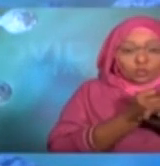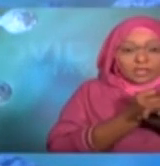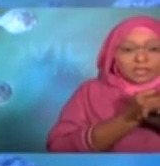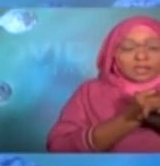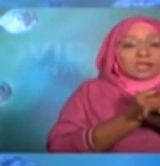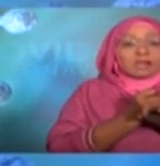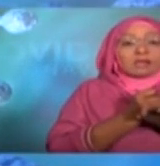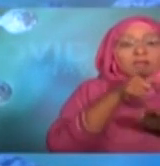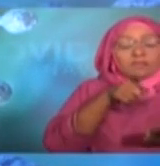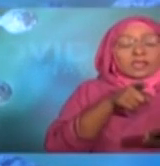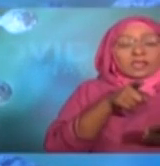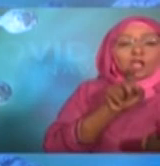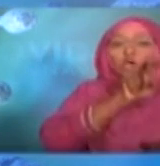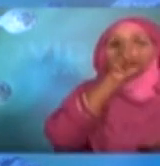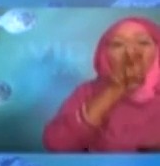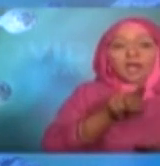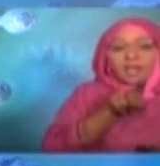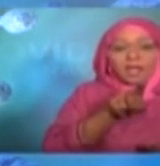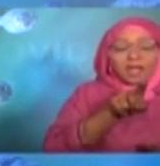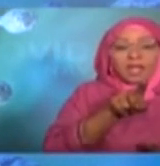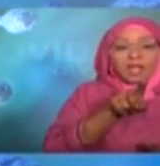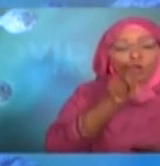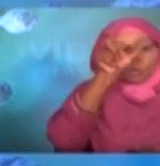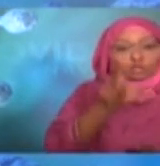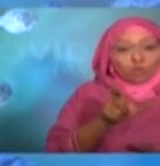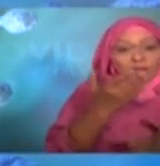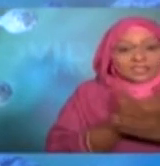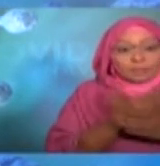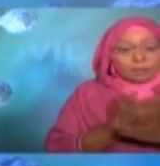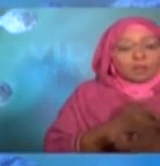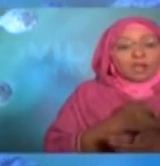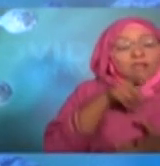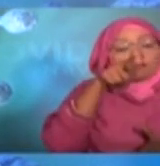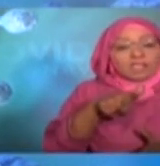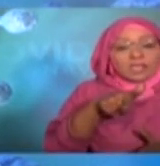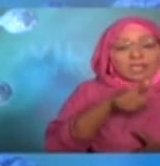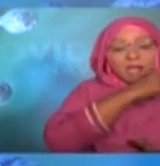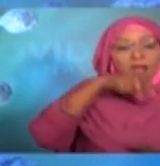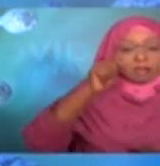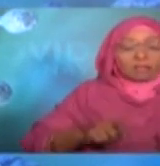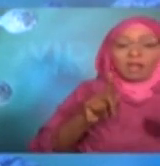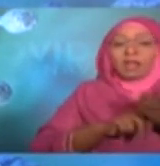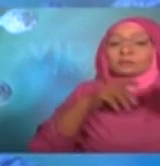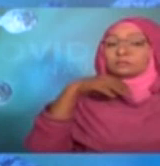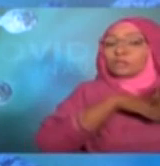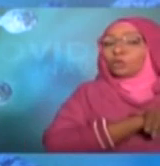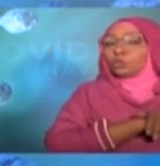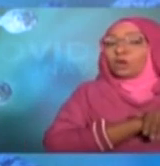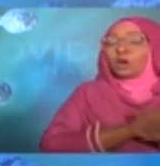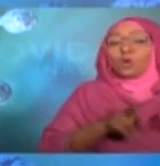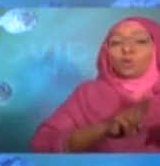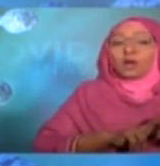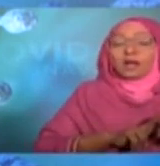في الحادث وتقديم المتسبب إلى القضاء. القوات المسلحة تجاوبت بالتأكيد منذ الأمس مع